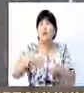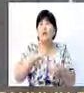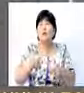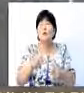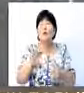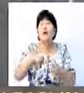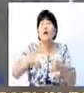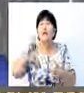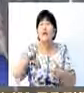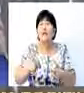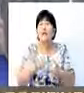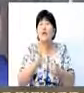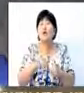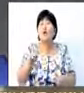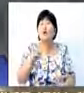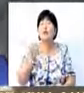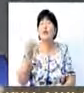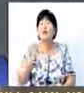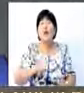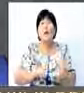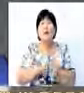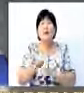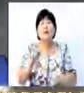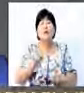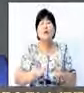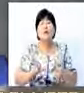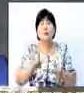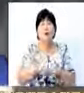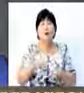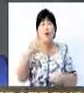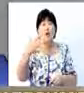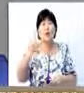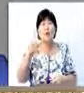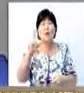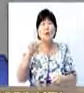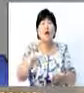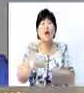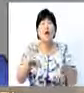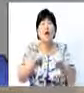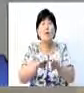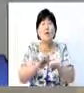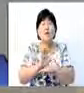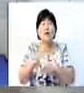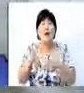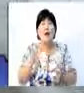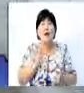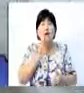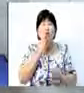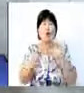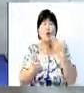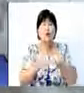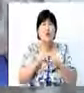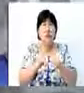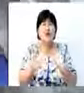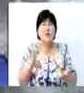отырған кәсіпкердің есімі Жомарт Шәуенов. Бастапқыда өндіріс цехында күніне 50 шаршы метр брусчатка шығарылса, қазіргі таңда сұраныс күннен күнге